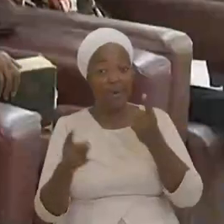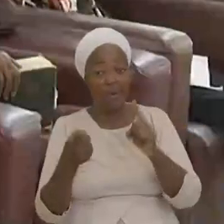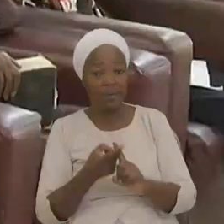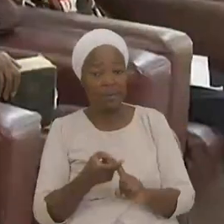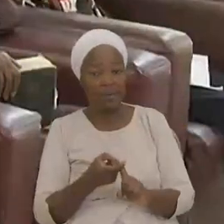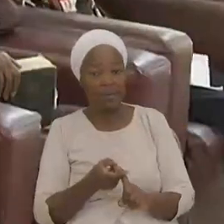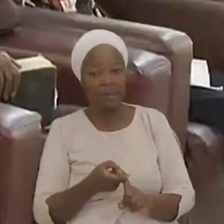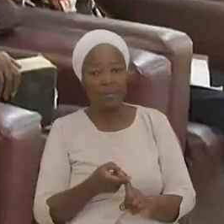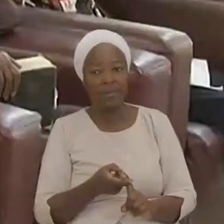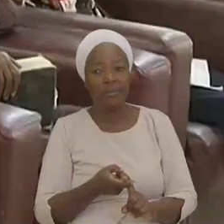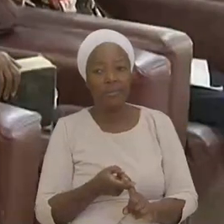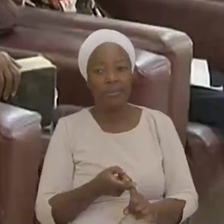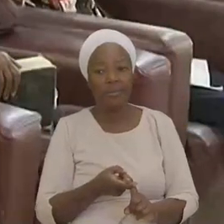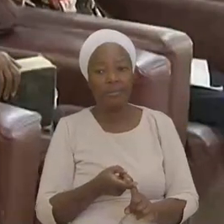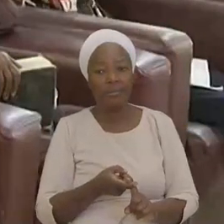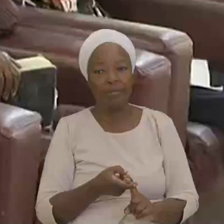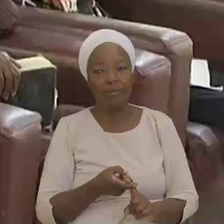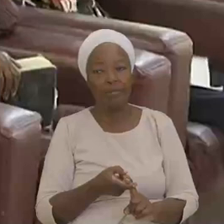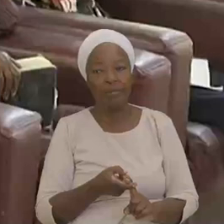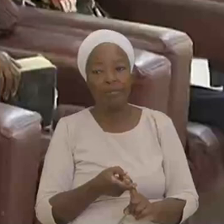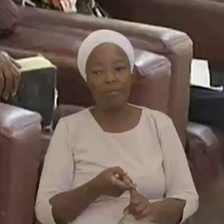Quand tu es un partenaire de péché,